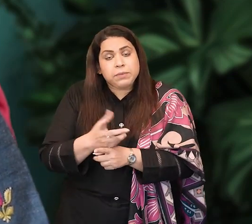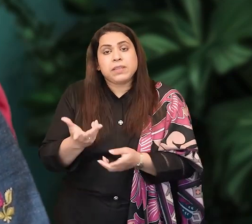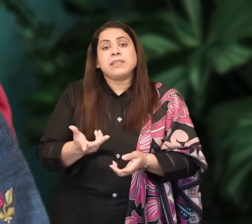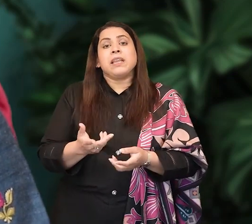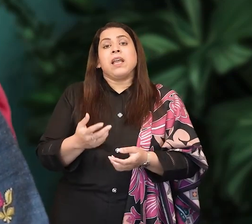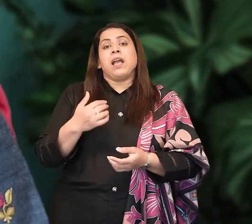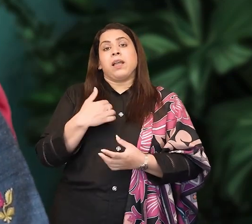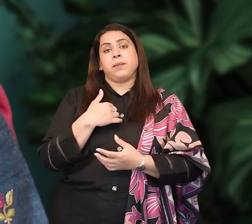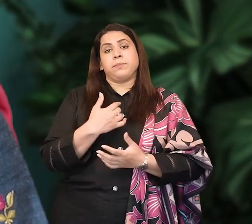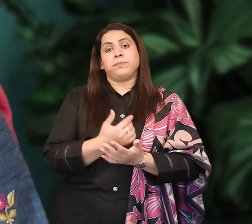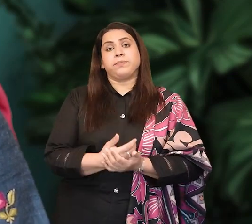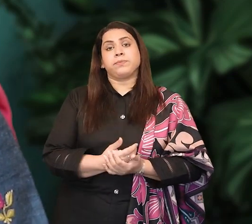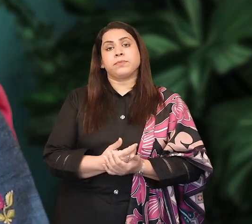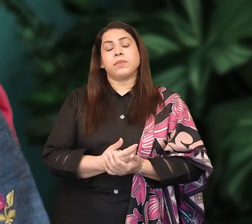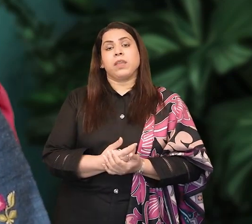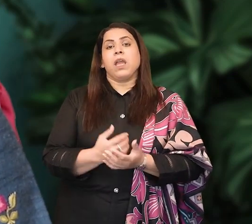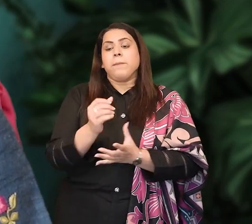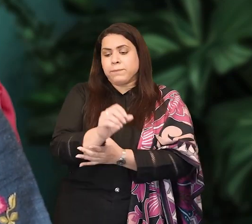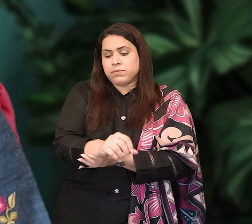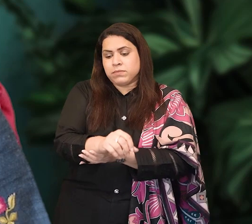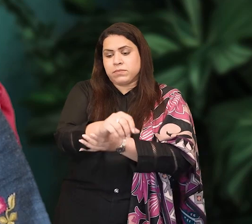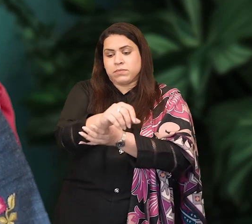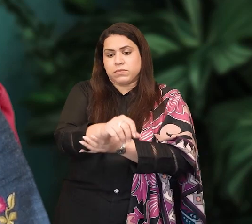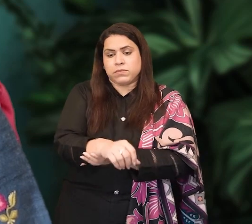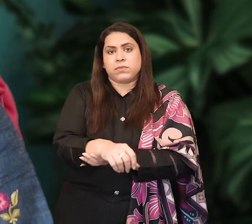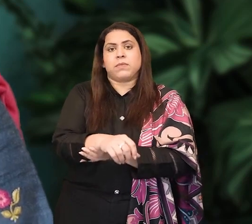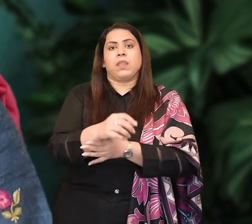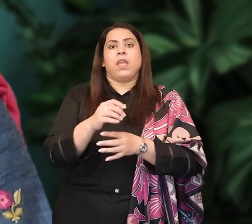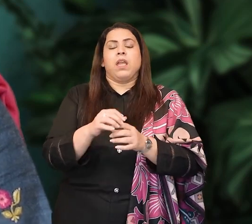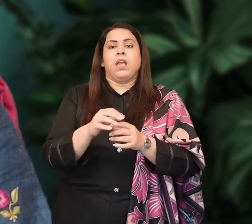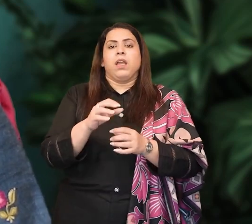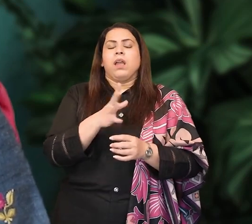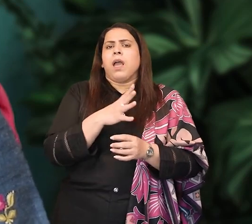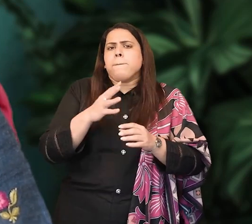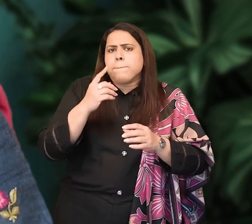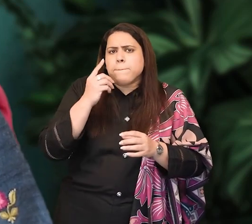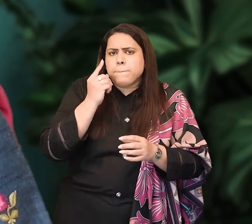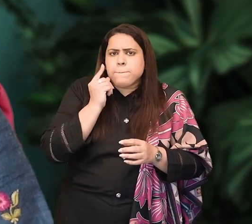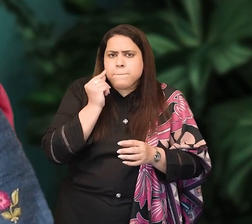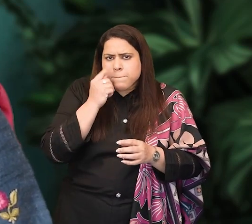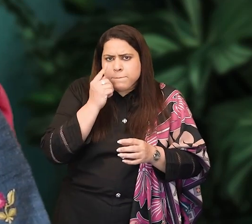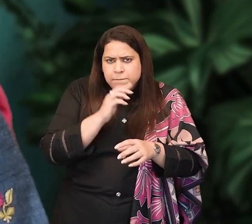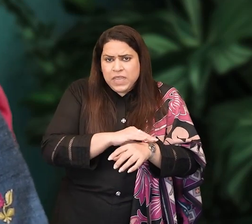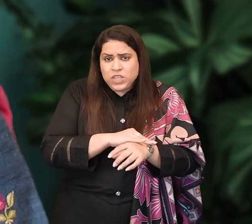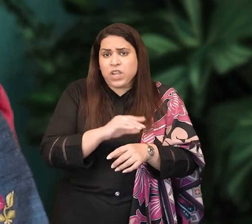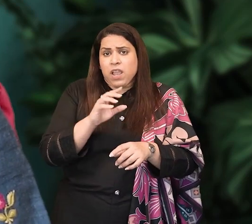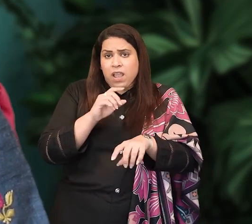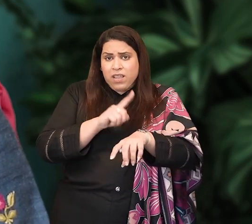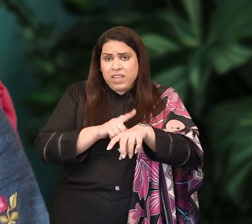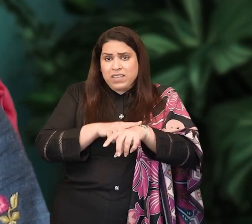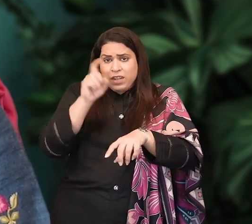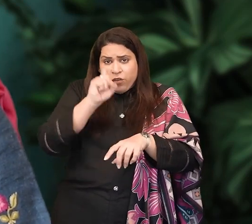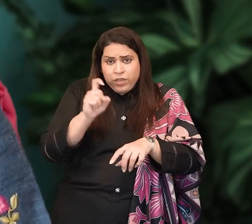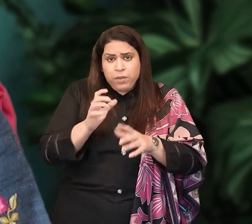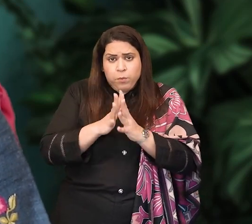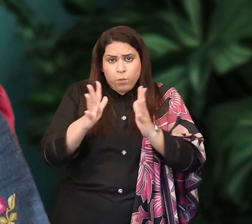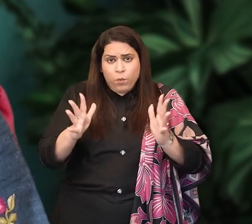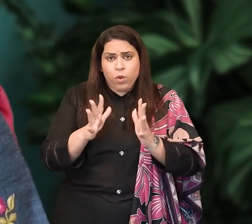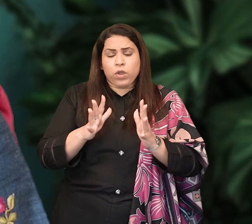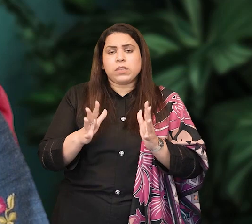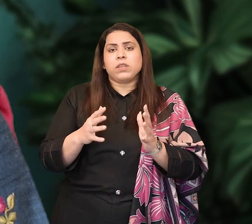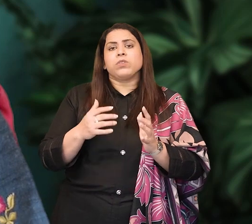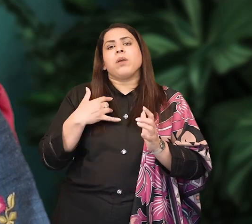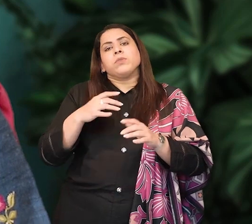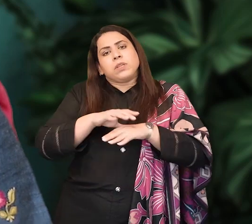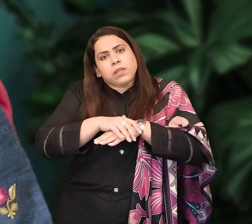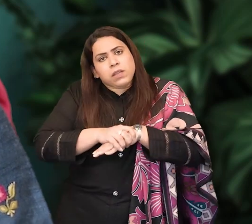आते हैं उसमें ये होता है कि हम मैनुअल मसल स्ट्रेंथ करवा सकते हैं। पेशेंट के अगर मसल वीकनेस इतनी ज़्यादा है तो हम मसल स्ट्रेंथनिंग की कंडीशन